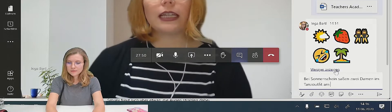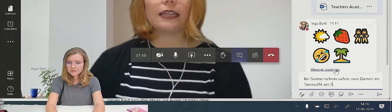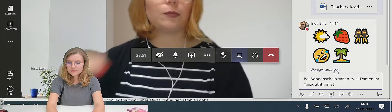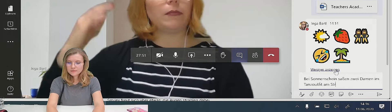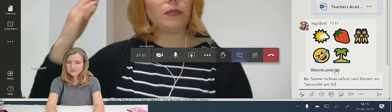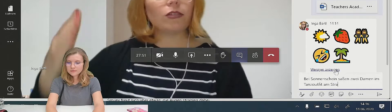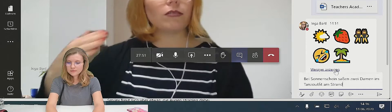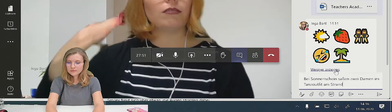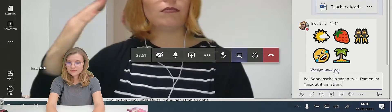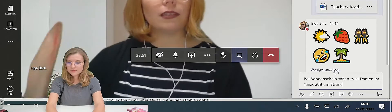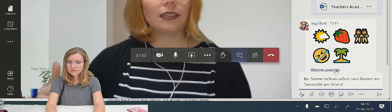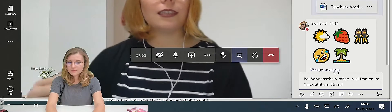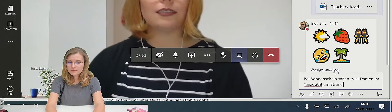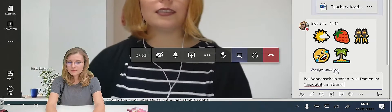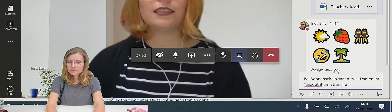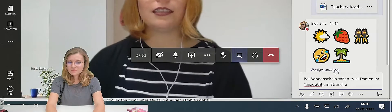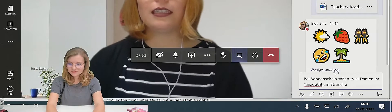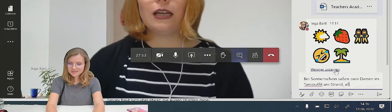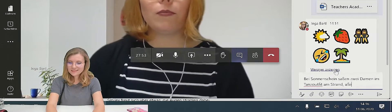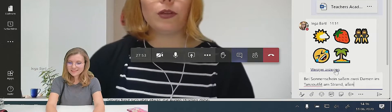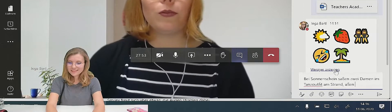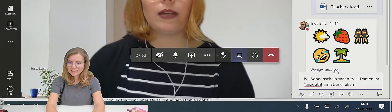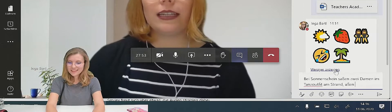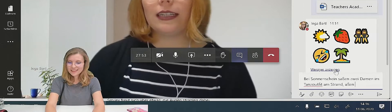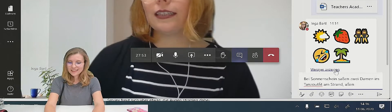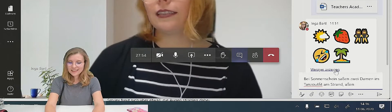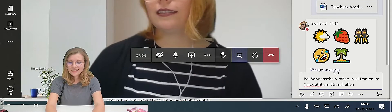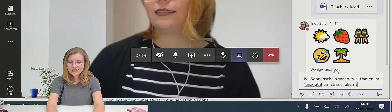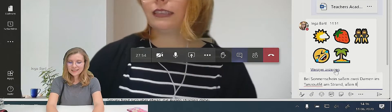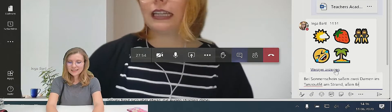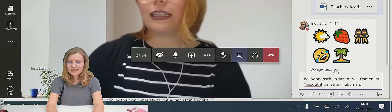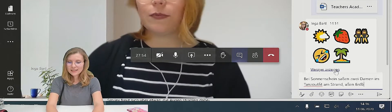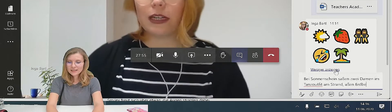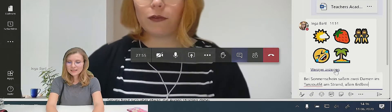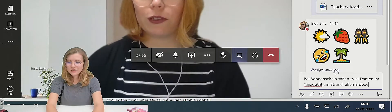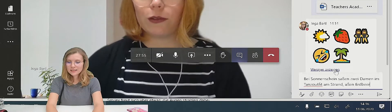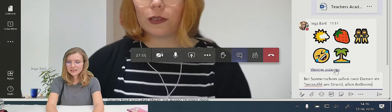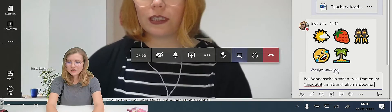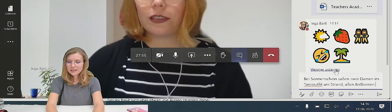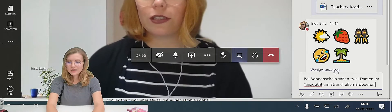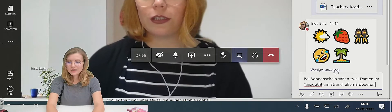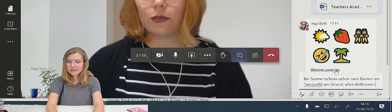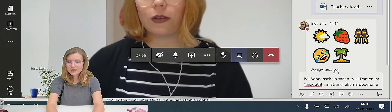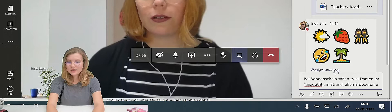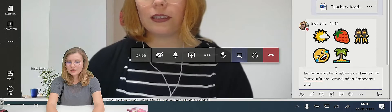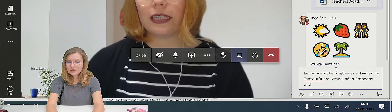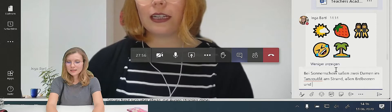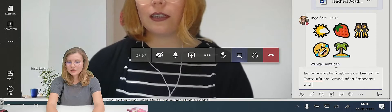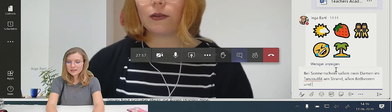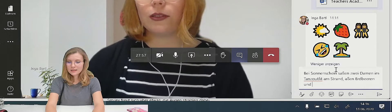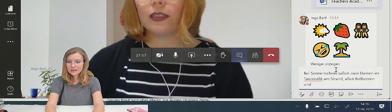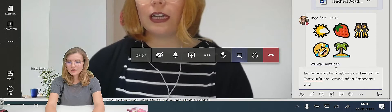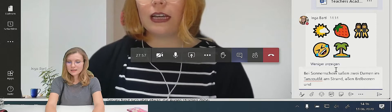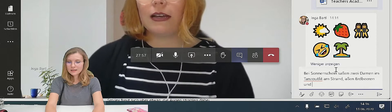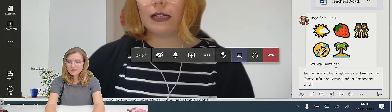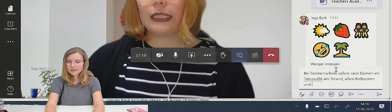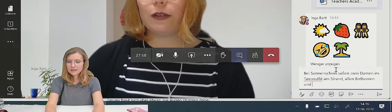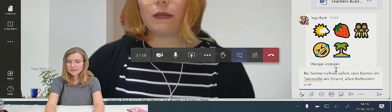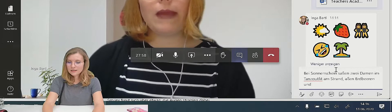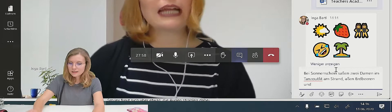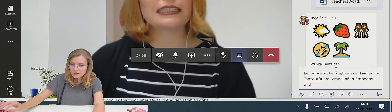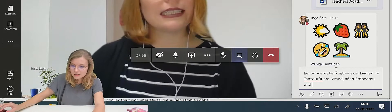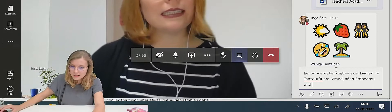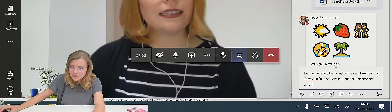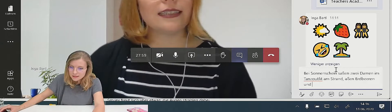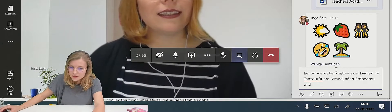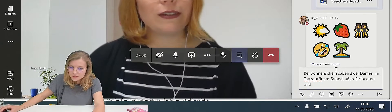haben. Dann geht das bei mir schon los, ne? Dass ich mir überlege, was kann ich mir da für eine lustige Geschichte zu ausdenken. Und ich finde,